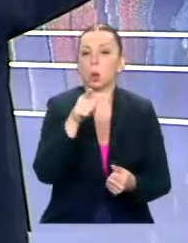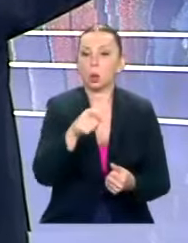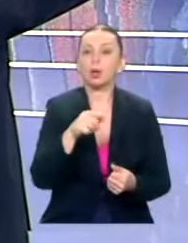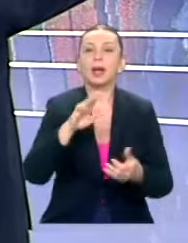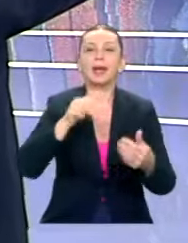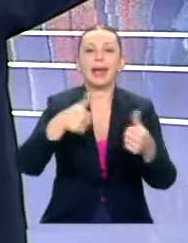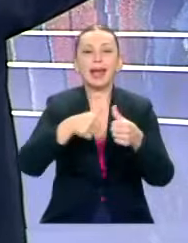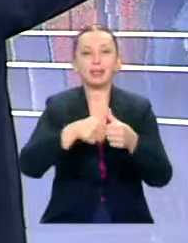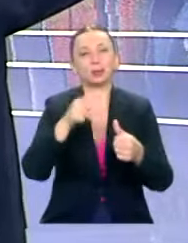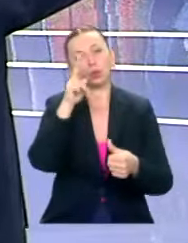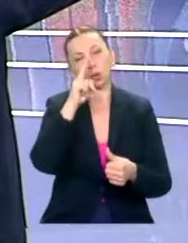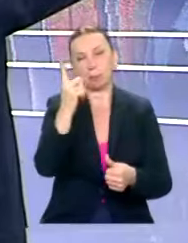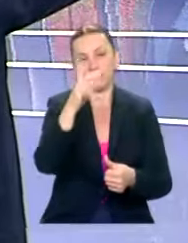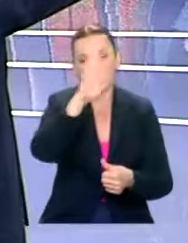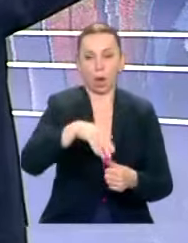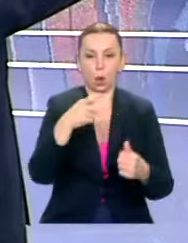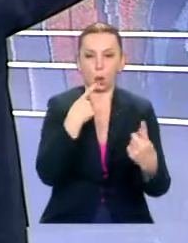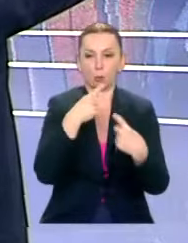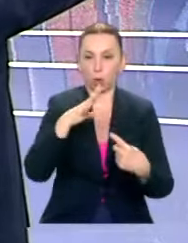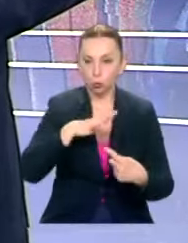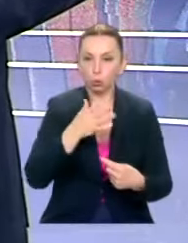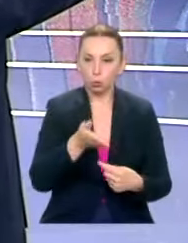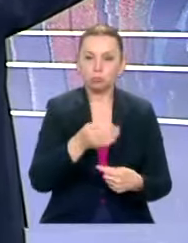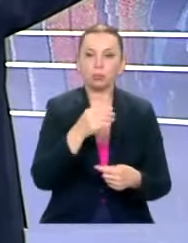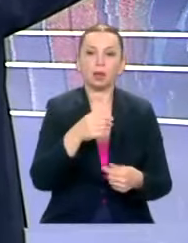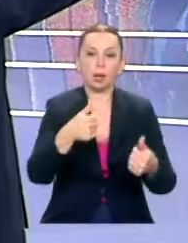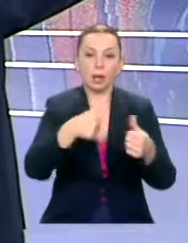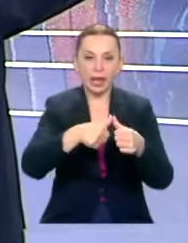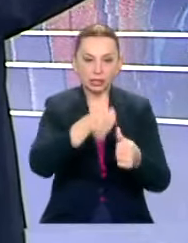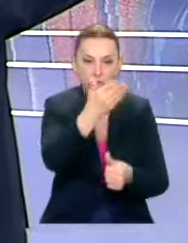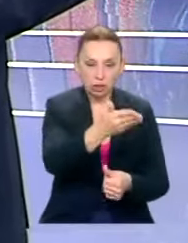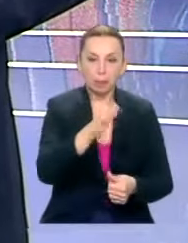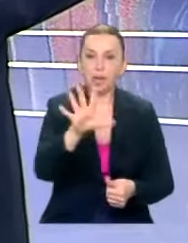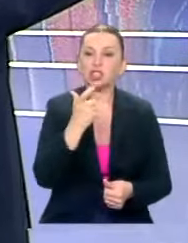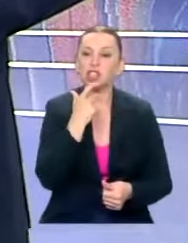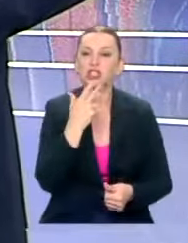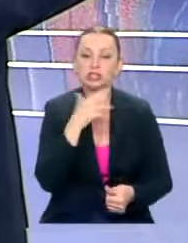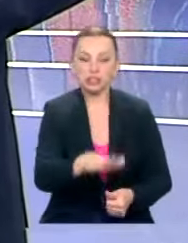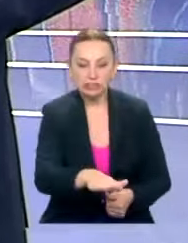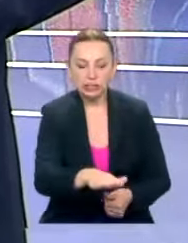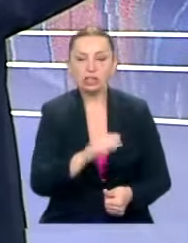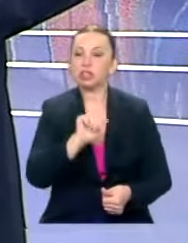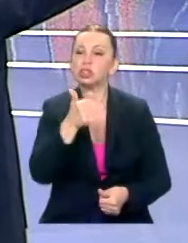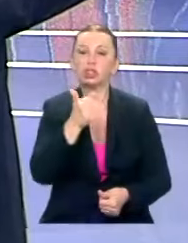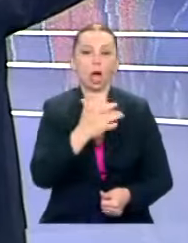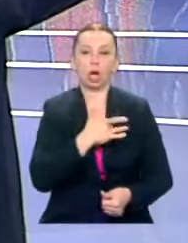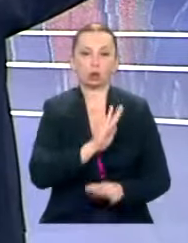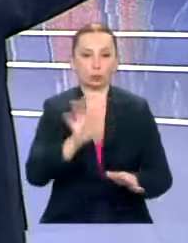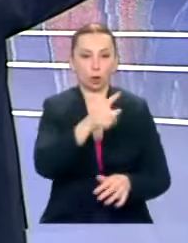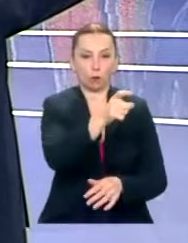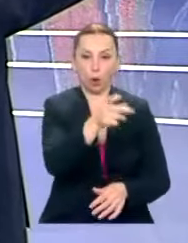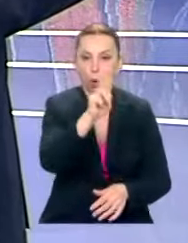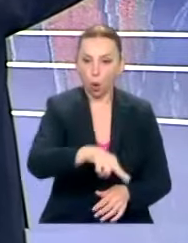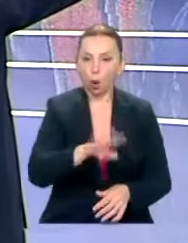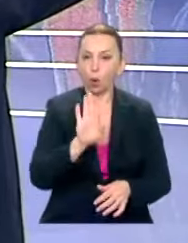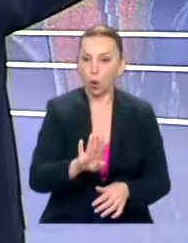konuşmak için çağıran Cani Koca, eşiyle 5 yaşındaki kızını gözünü bile kırpmadan öldürdü. Babasını katlettiği o çocuk 2019